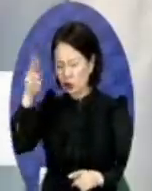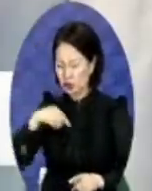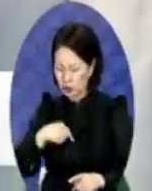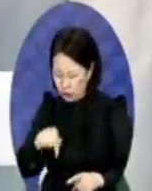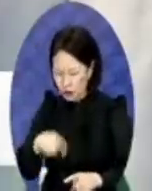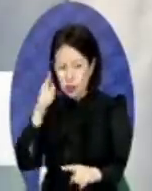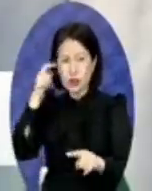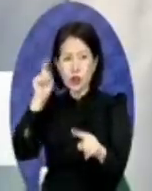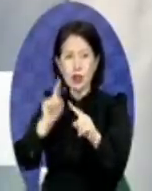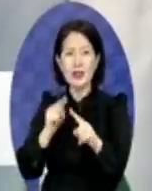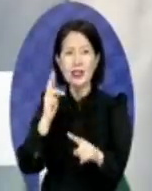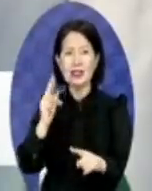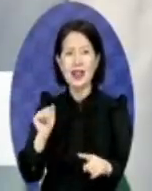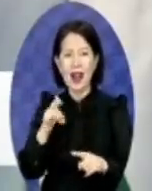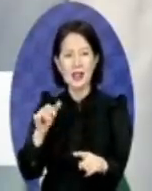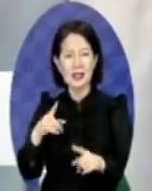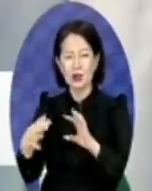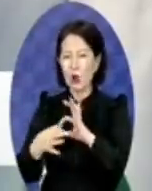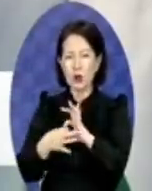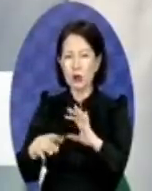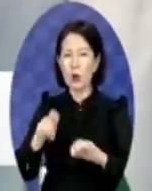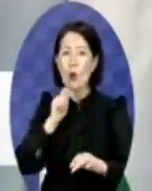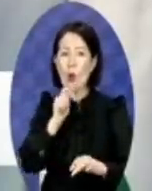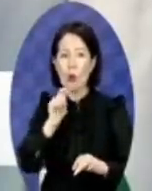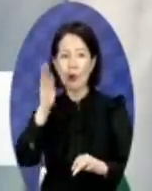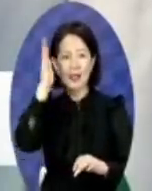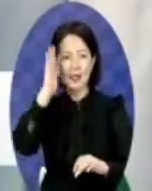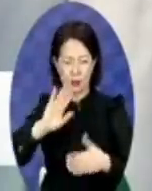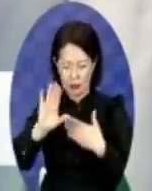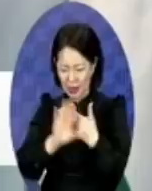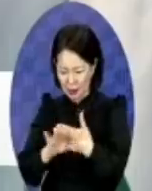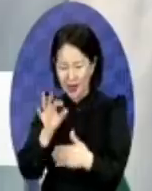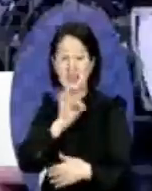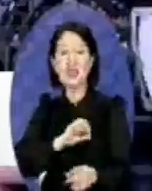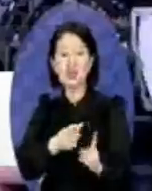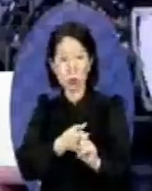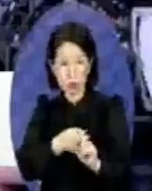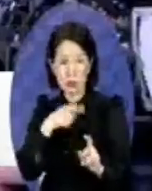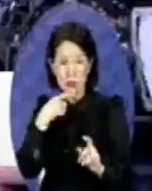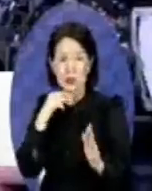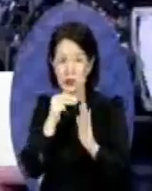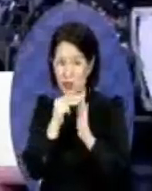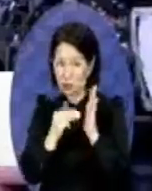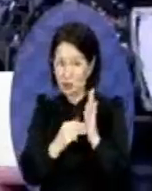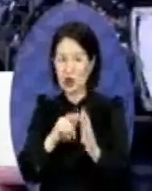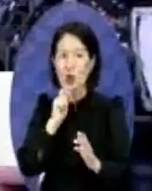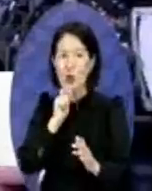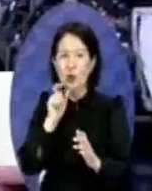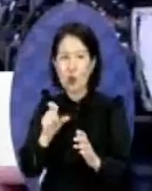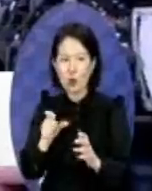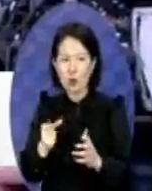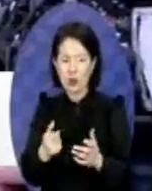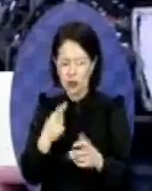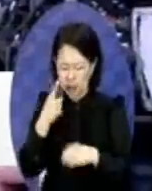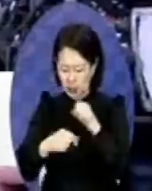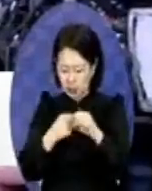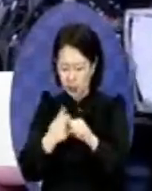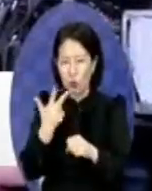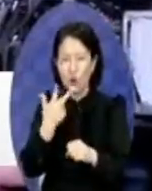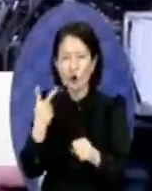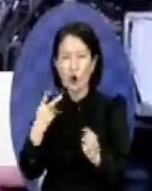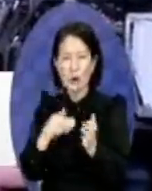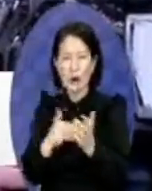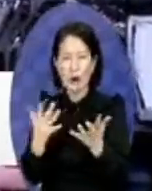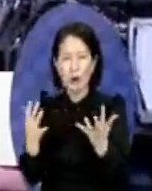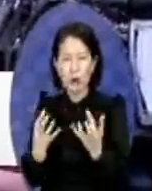зорилтоо цагаатчлалаас хамаарахгүйгээр Унгарын ирээдүйг хамгаалах ач холбогдолтой гэж тайлбарлаж байна. За Унгарын хүн ам жилд 32 мянгаар буурч